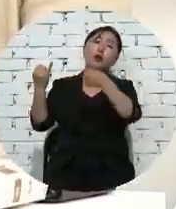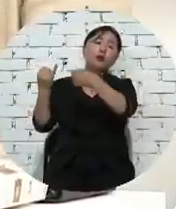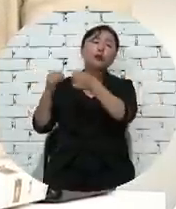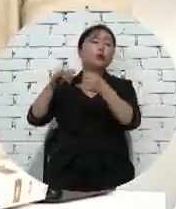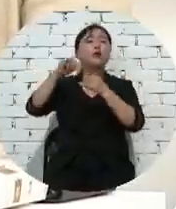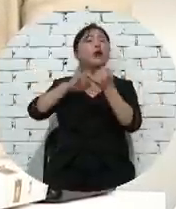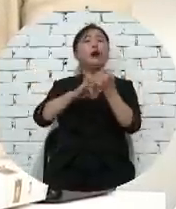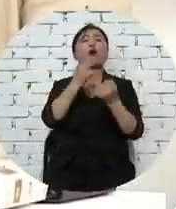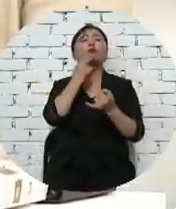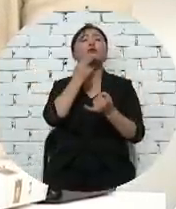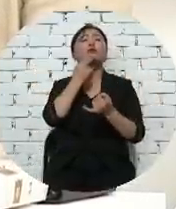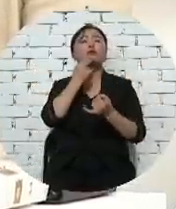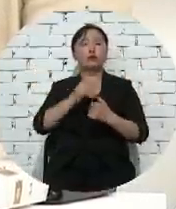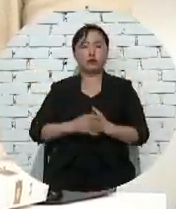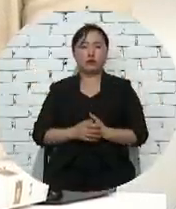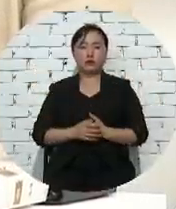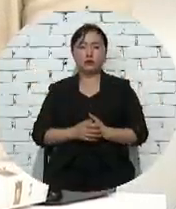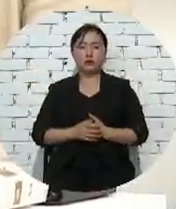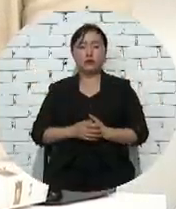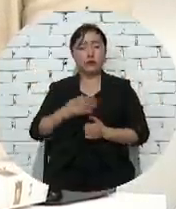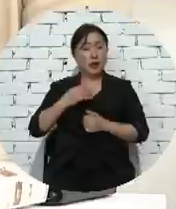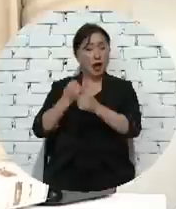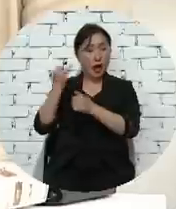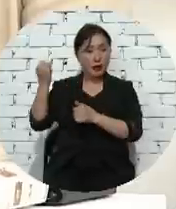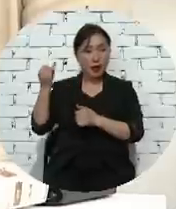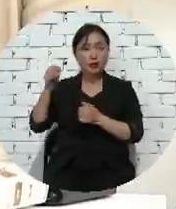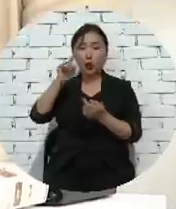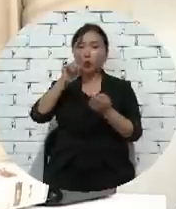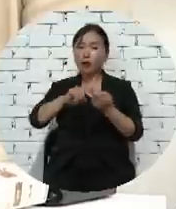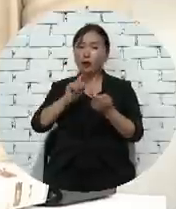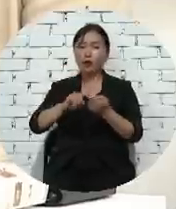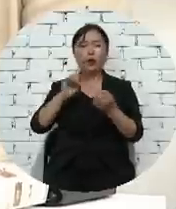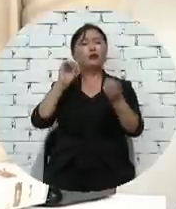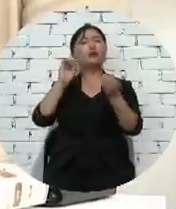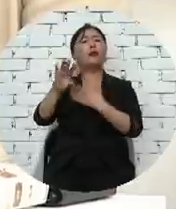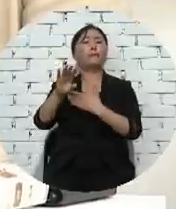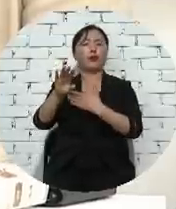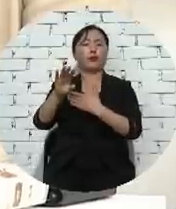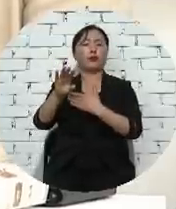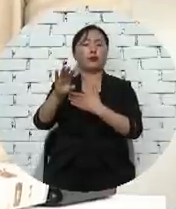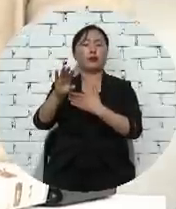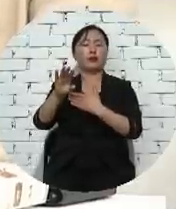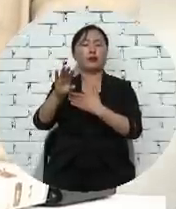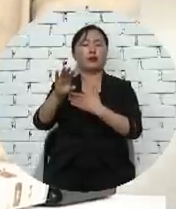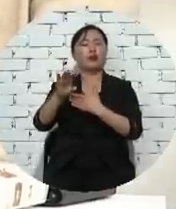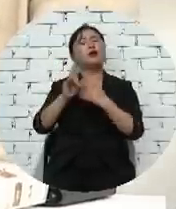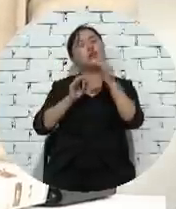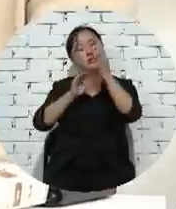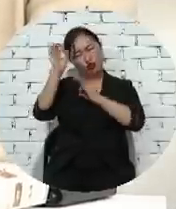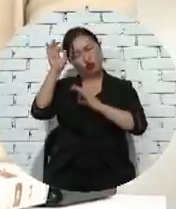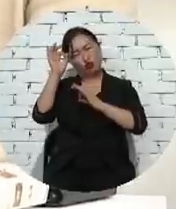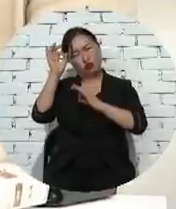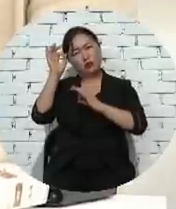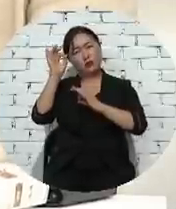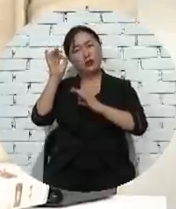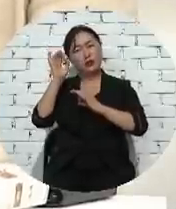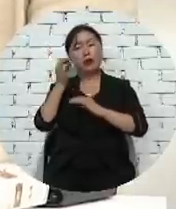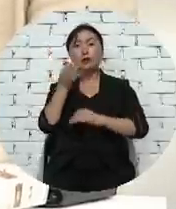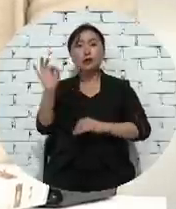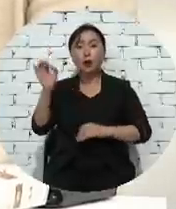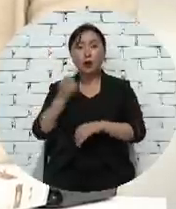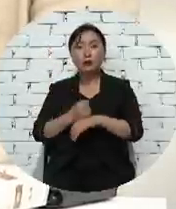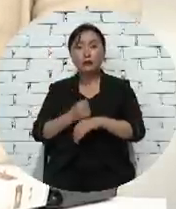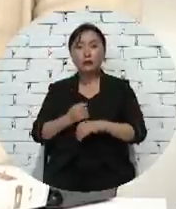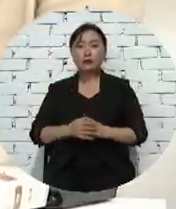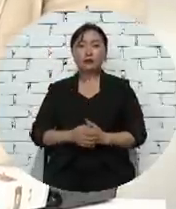아니고 저희 그 처가 거기에 대해서 답변을 한 거는 사실은 좀 실수였다고 이렇게 얘기를 하고 예,